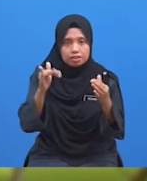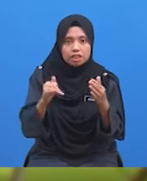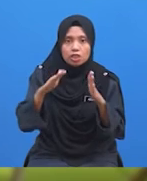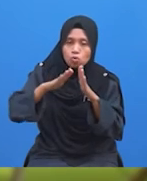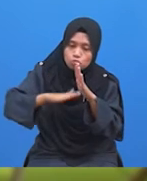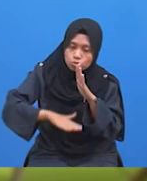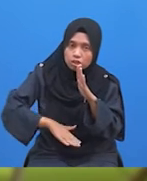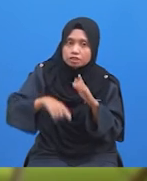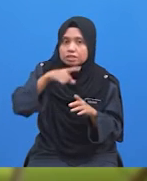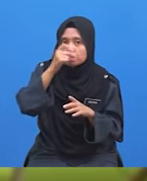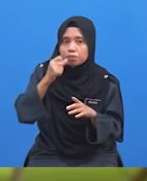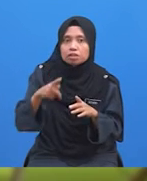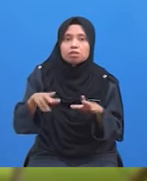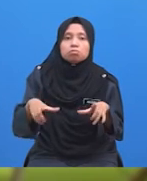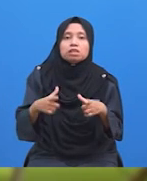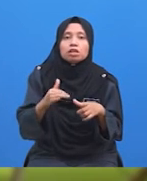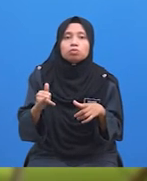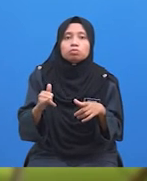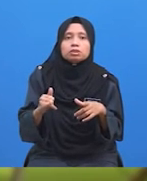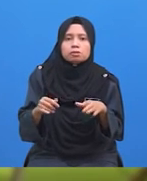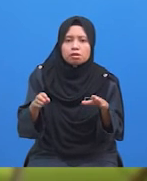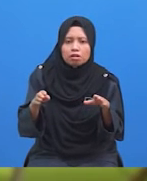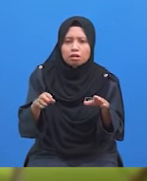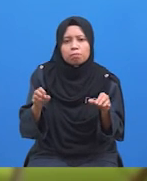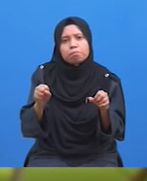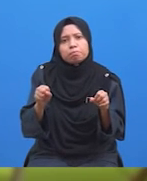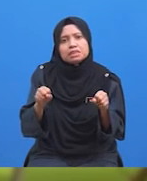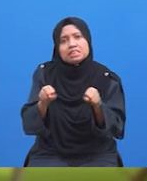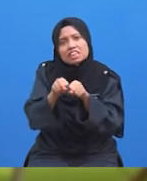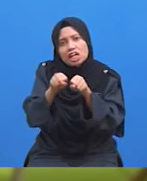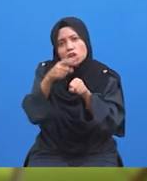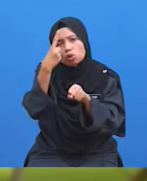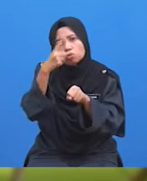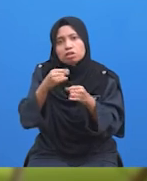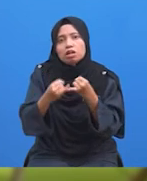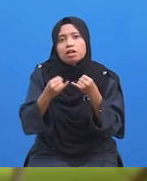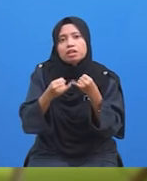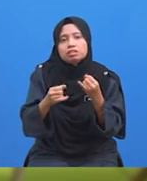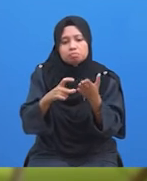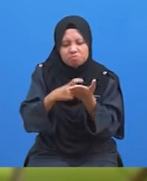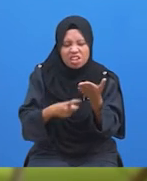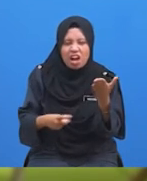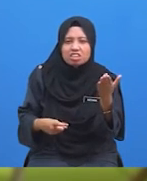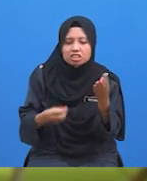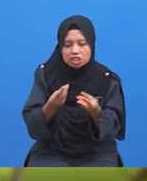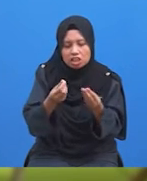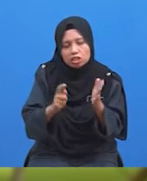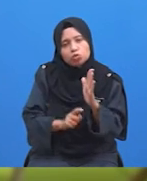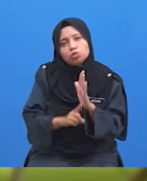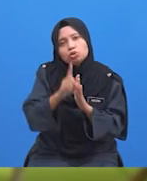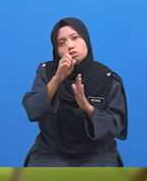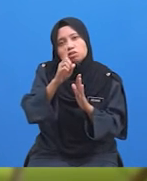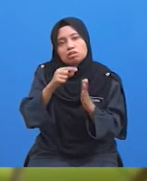terhadap menyebabkan berlaku persaingan guna tanah dan akhirnya harga tanah menjadi semakin